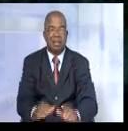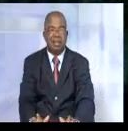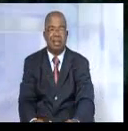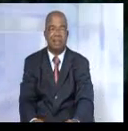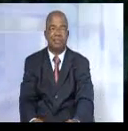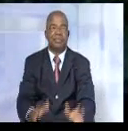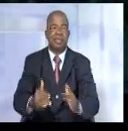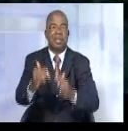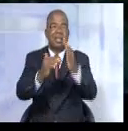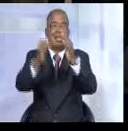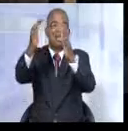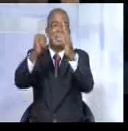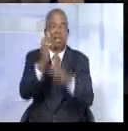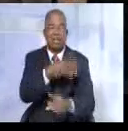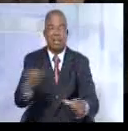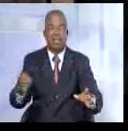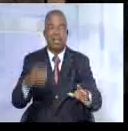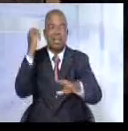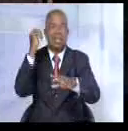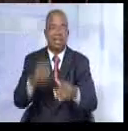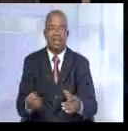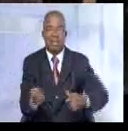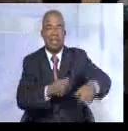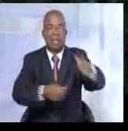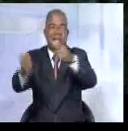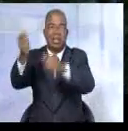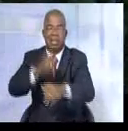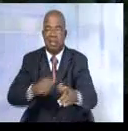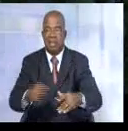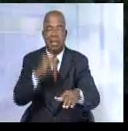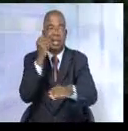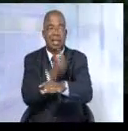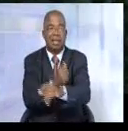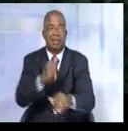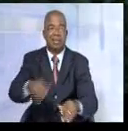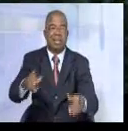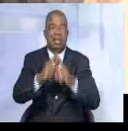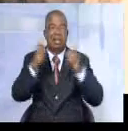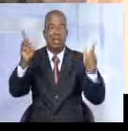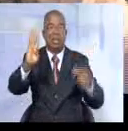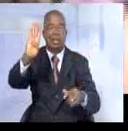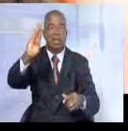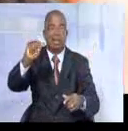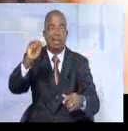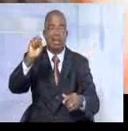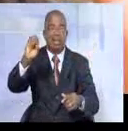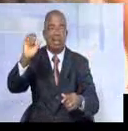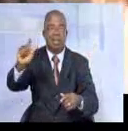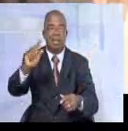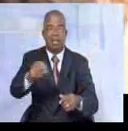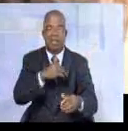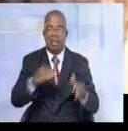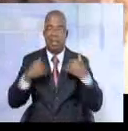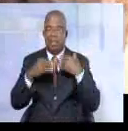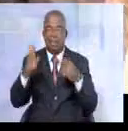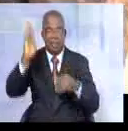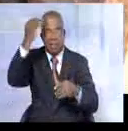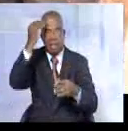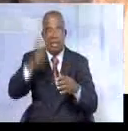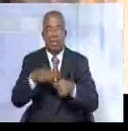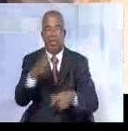La construction de l'autoroute Abidjan-Grand Bassam est-elle en bonne voie? La réponse, c'est oui, indique le ministre des Infrastructures